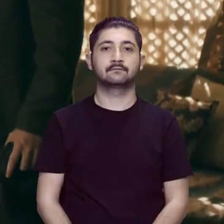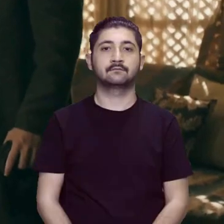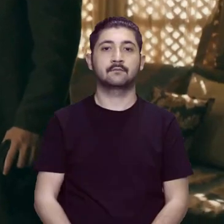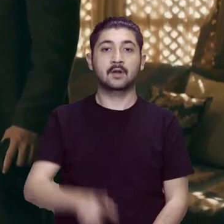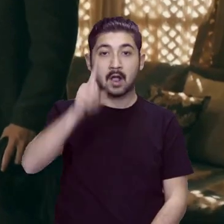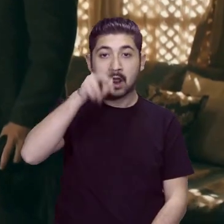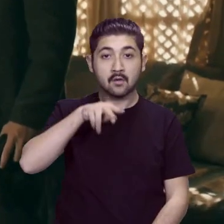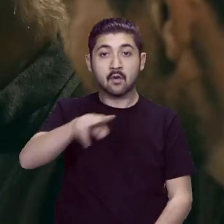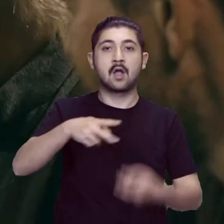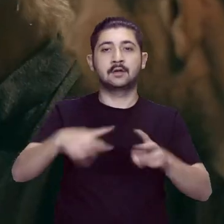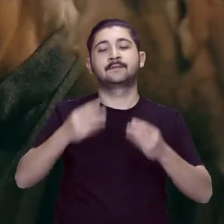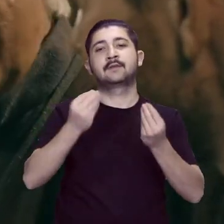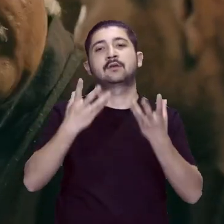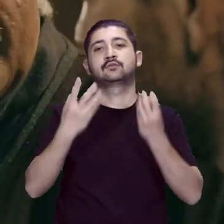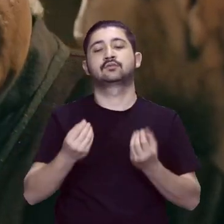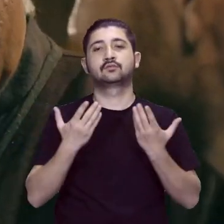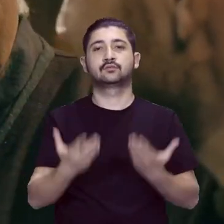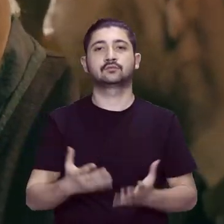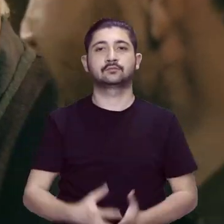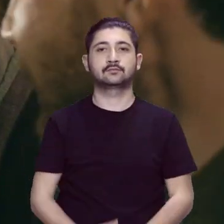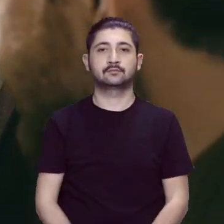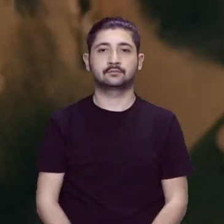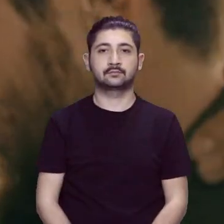Allah yolunuzu açık etsin.